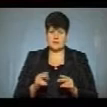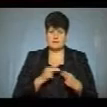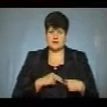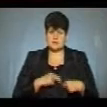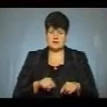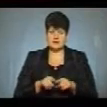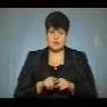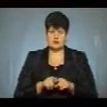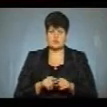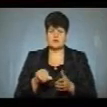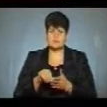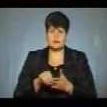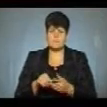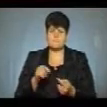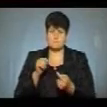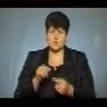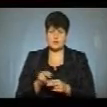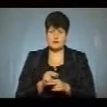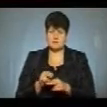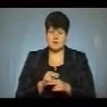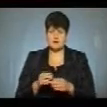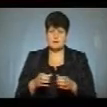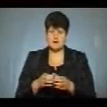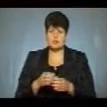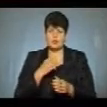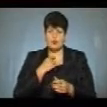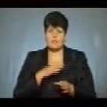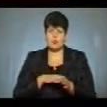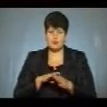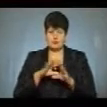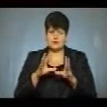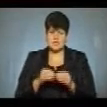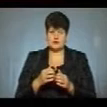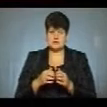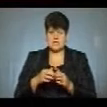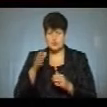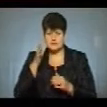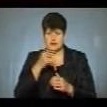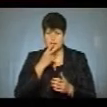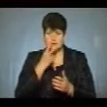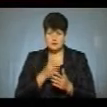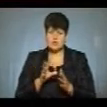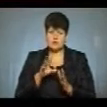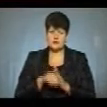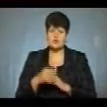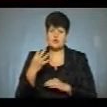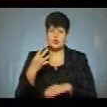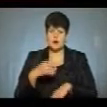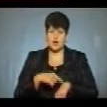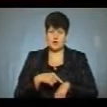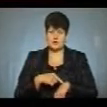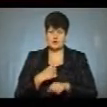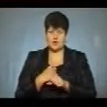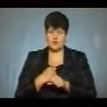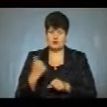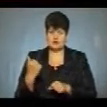проти правки партії «Голос» до законопроєкту про повну загальну середню освіту, яка передбачає впровадження 40-годинного робочого